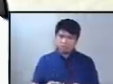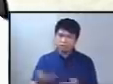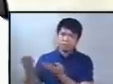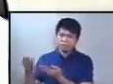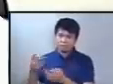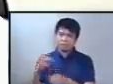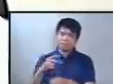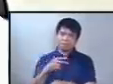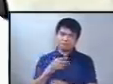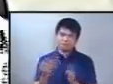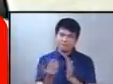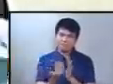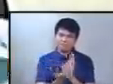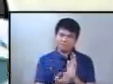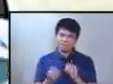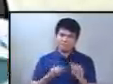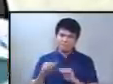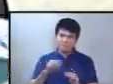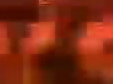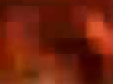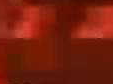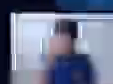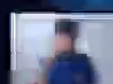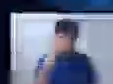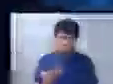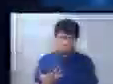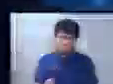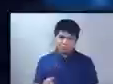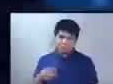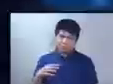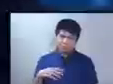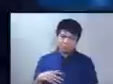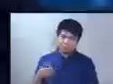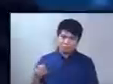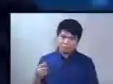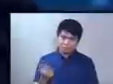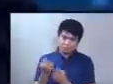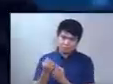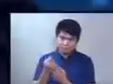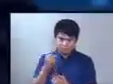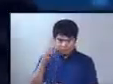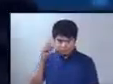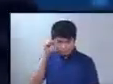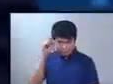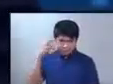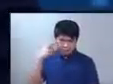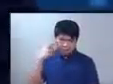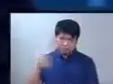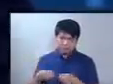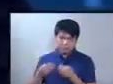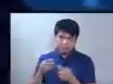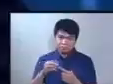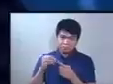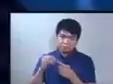detalye. Umaaksyon, Maeanne Los Baños, News 5. Pabor si Presidential Spokesman Salvador Panelo sa panukalang magbibigay ng